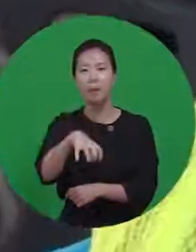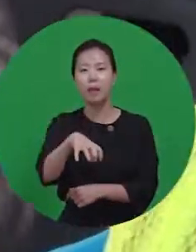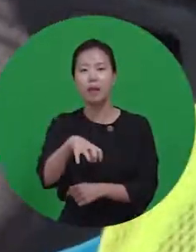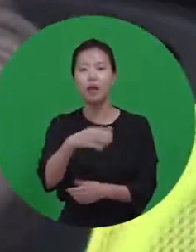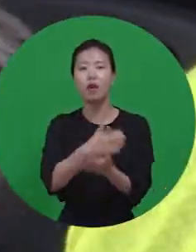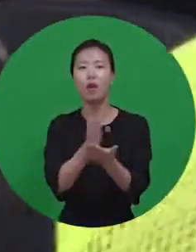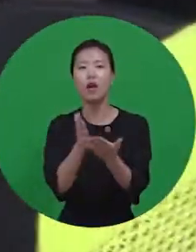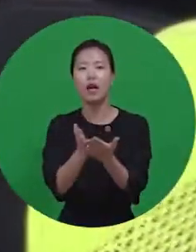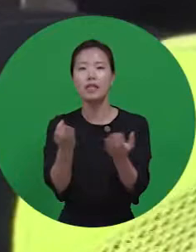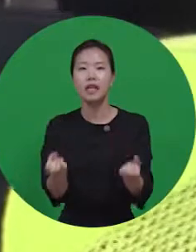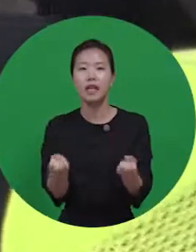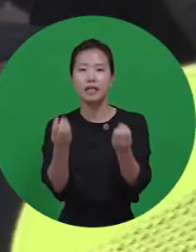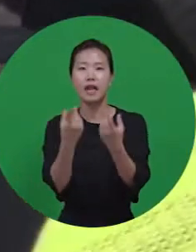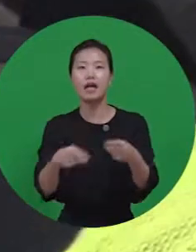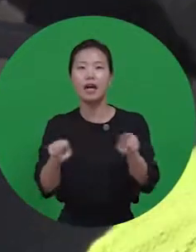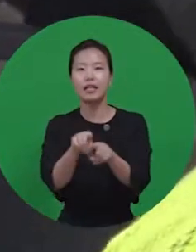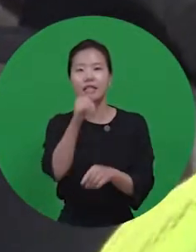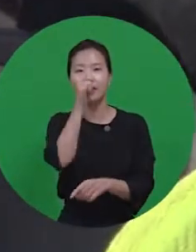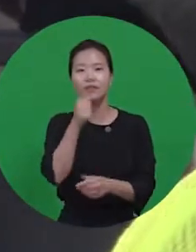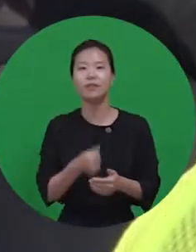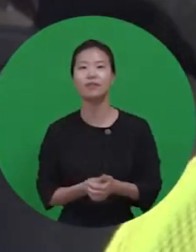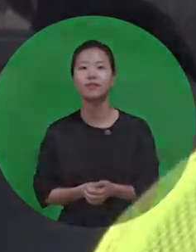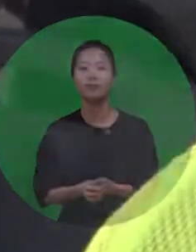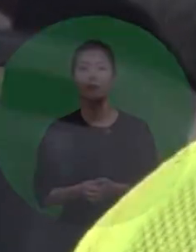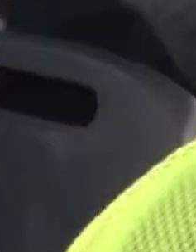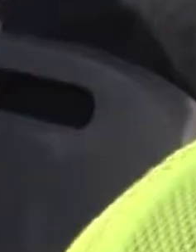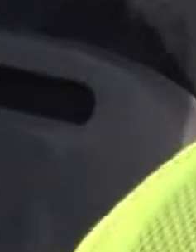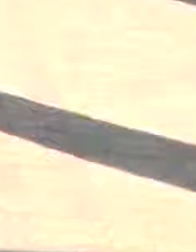한마당 등 다채로운 행사가 함께 열렸습니다.